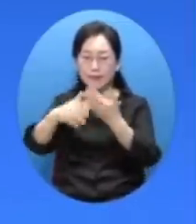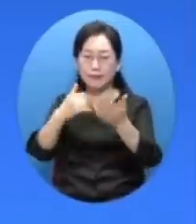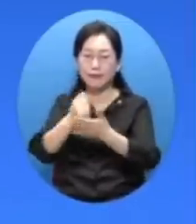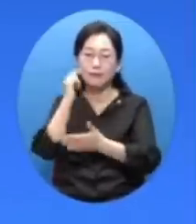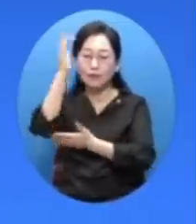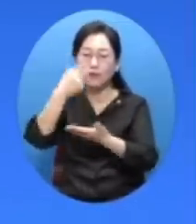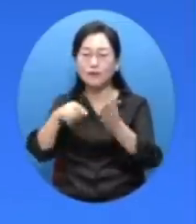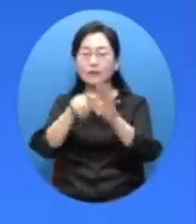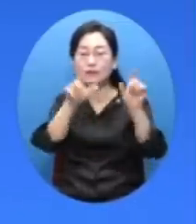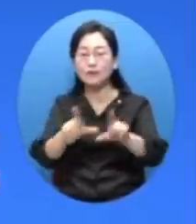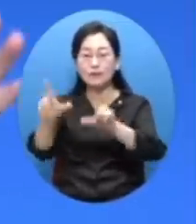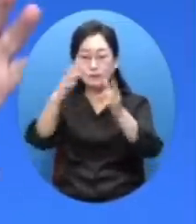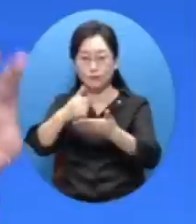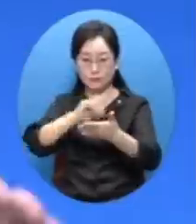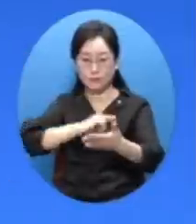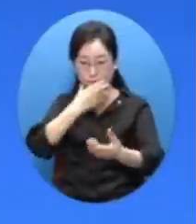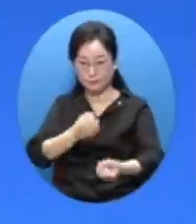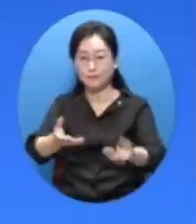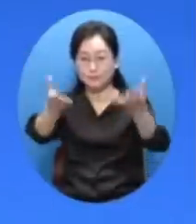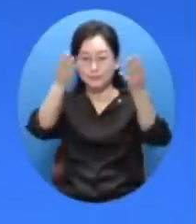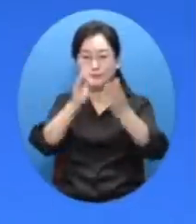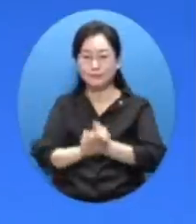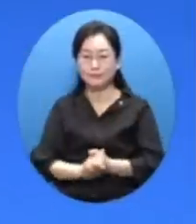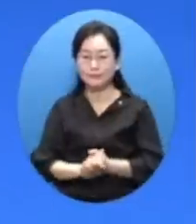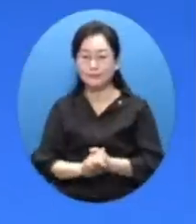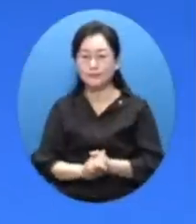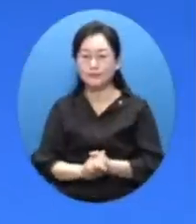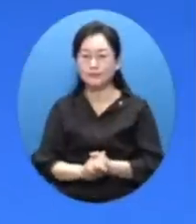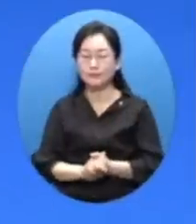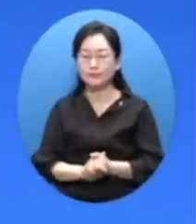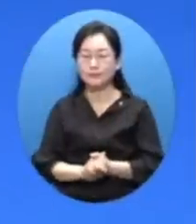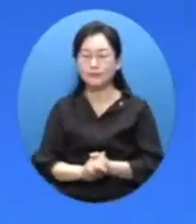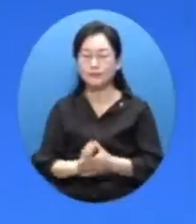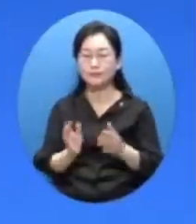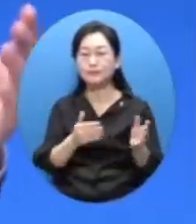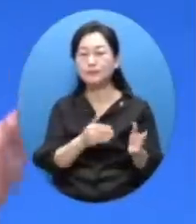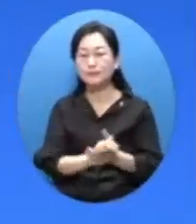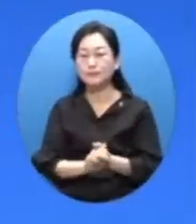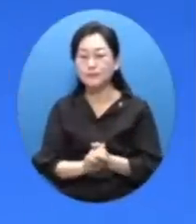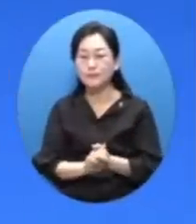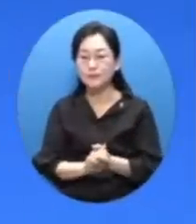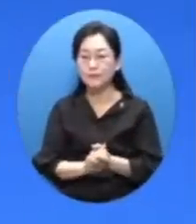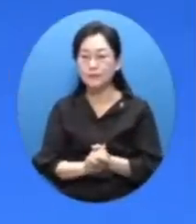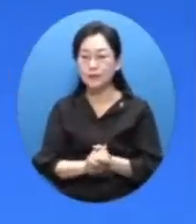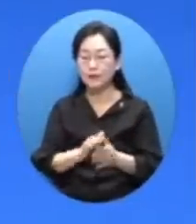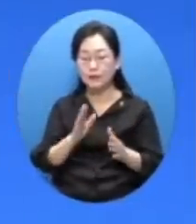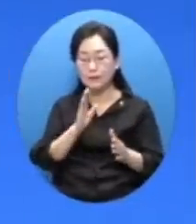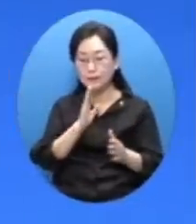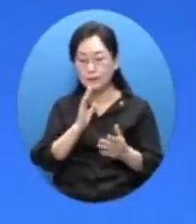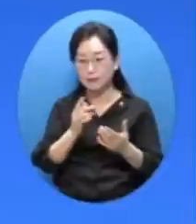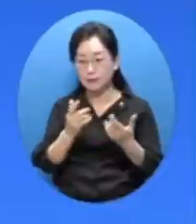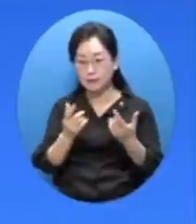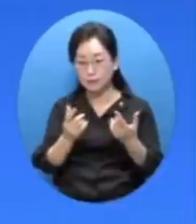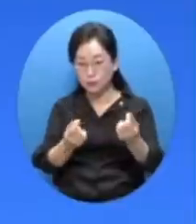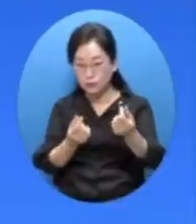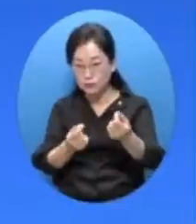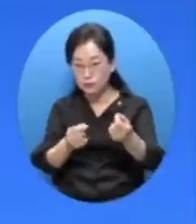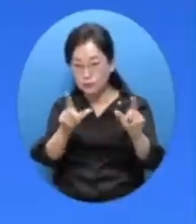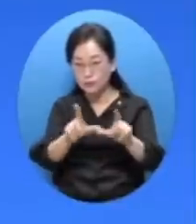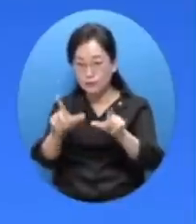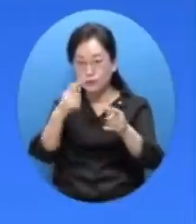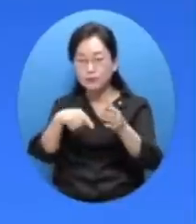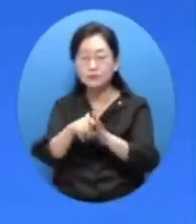살아가는 우리 모두 되기를 주님의 이름으로 축원합니다. 그렇게 그 같은 삶을 살기 위해서는